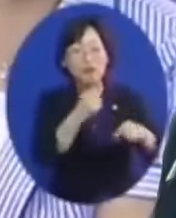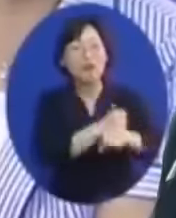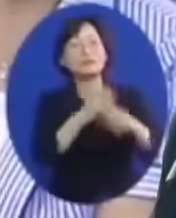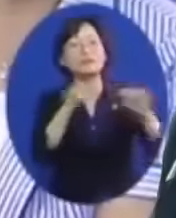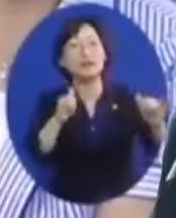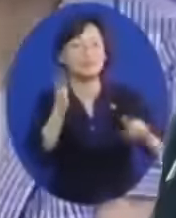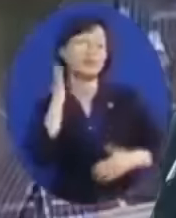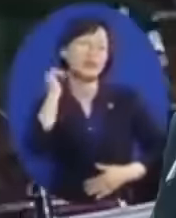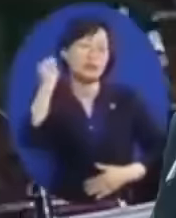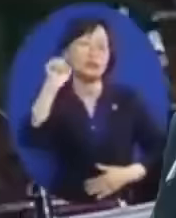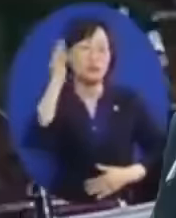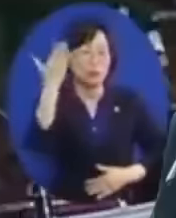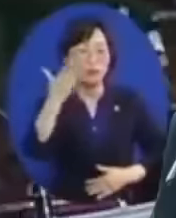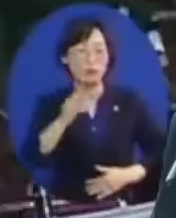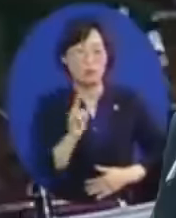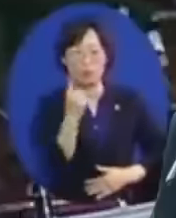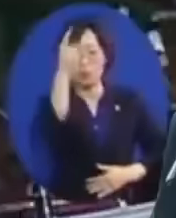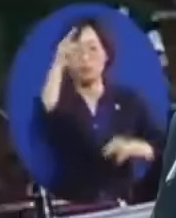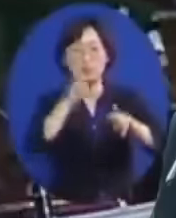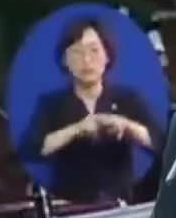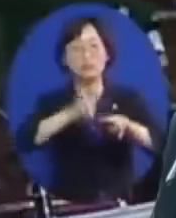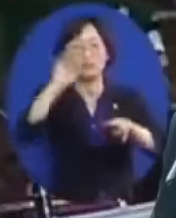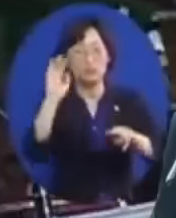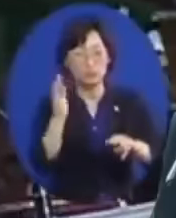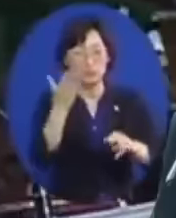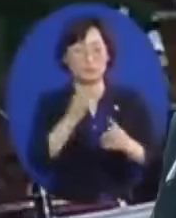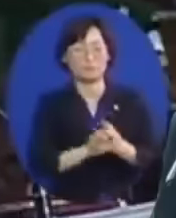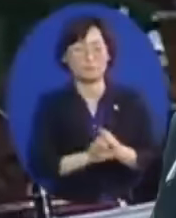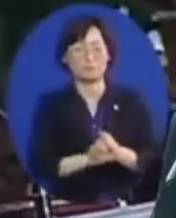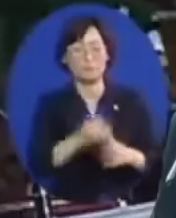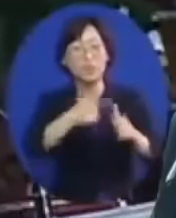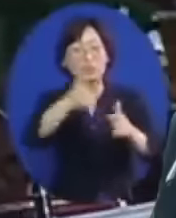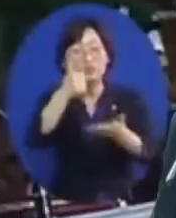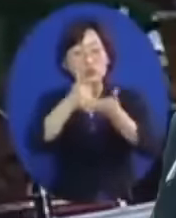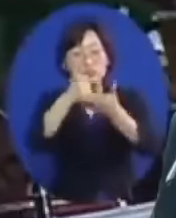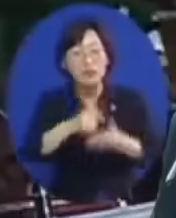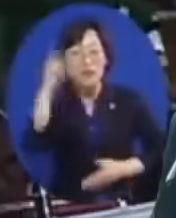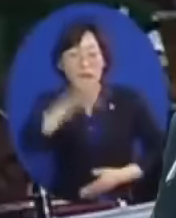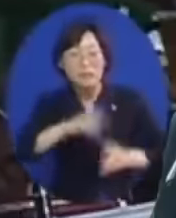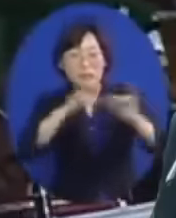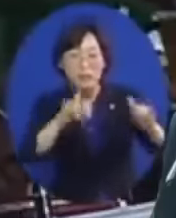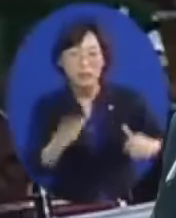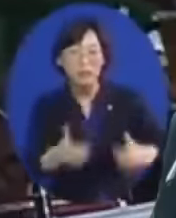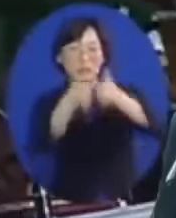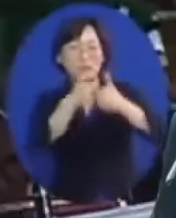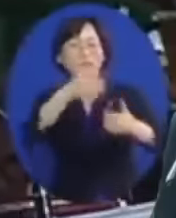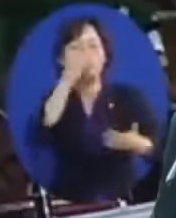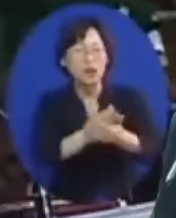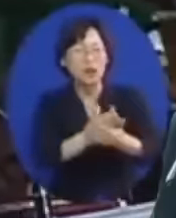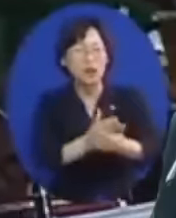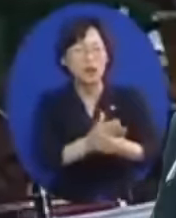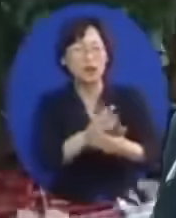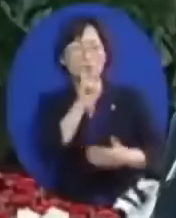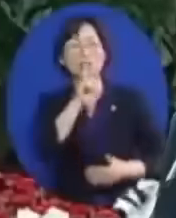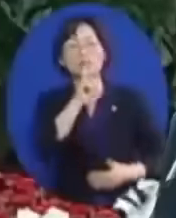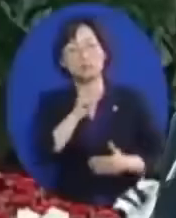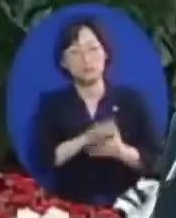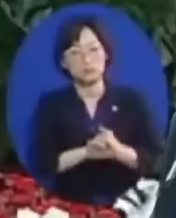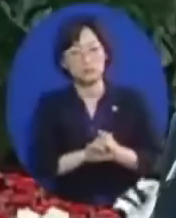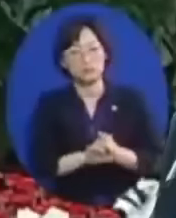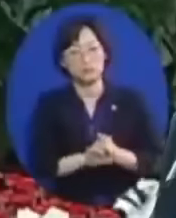사람이 대통령이 되고 높은 자리에 올라가지 않았었습니까? 예수님은 악한 자를 대적하지 말라 그렇게 말하는